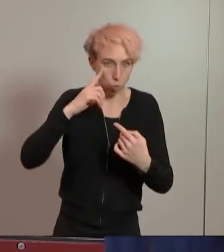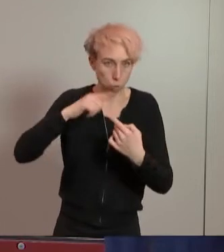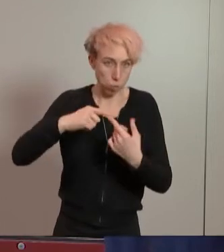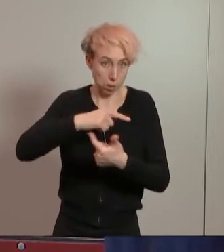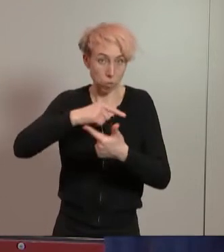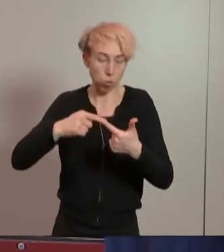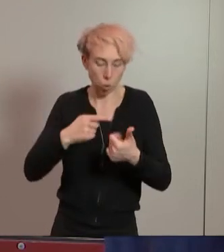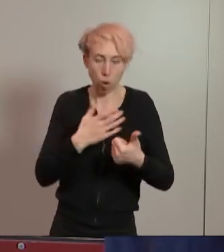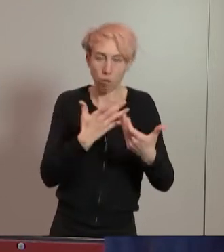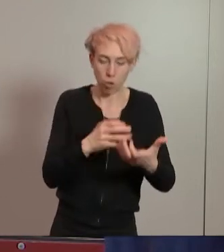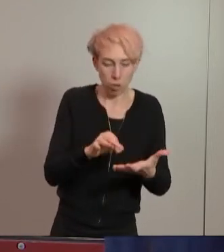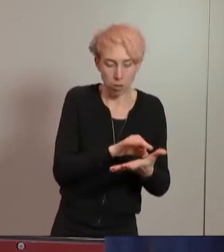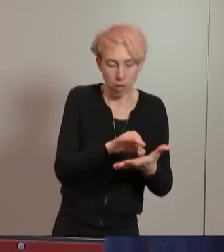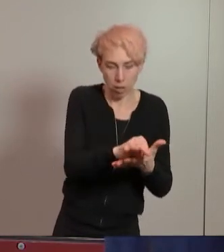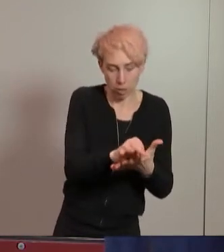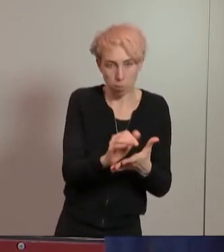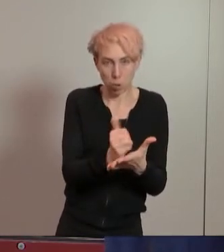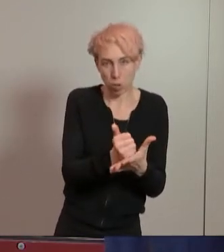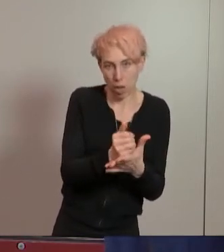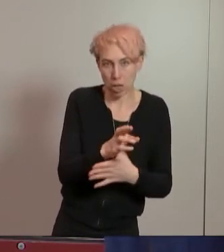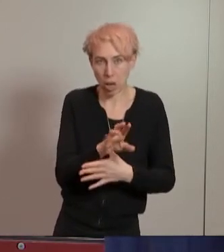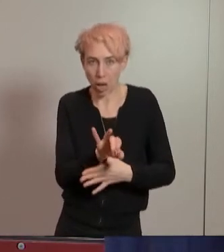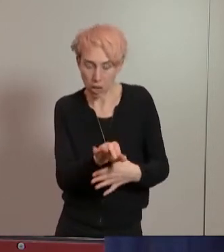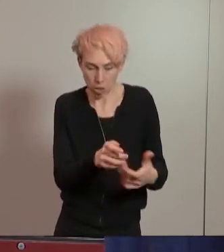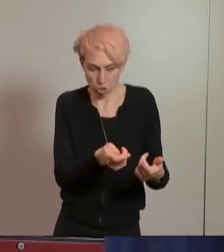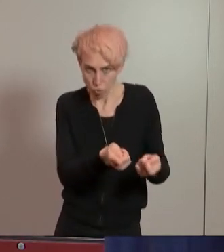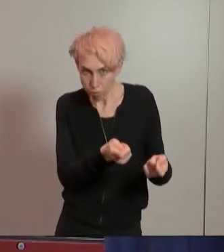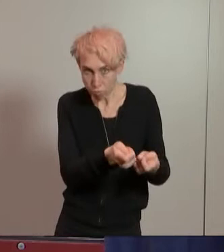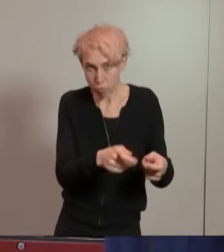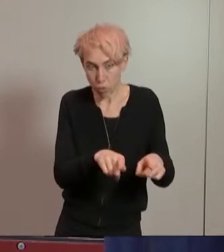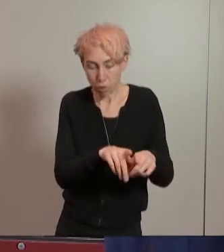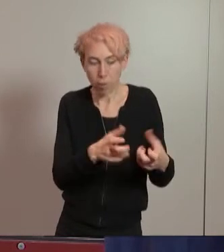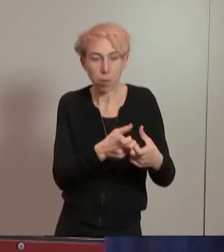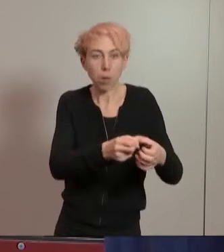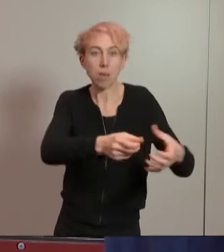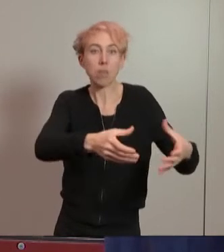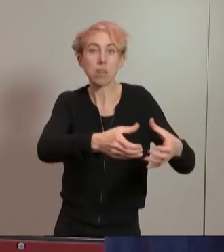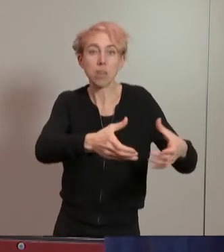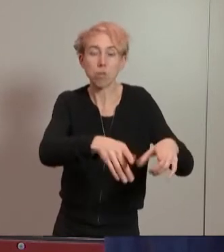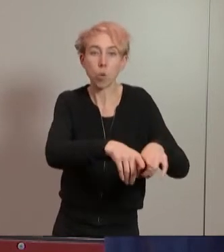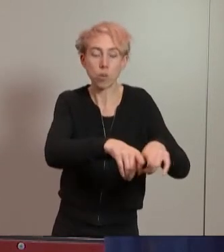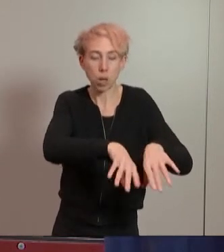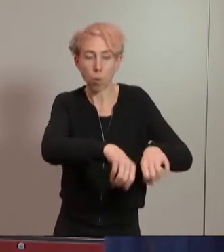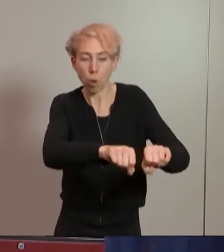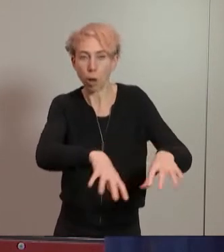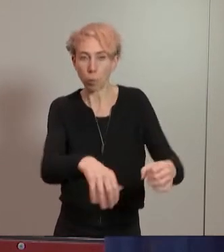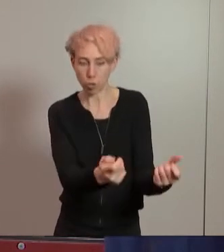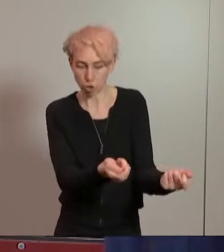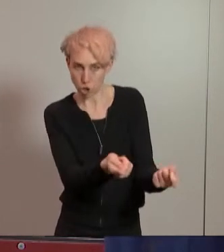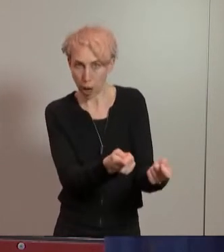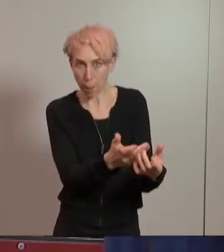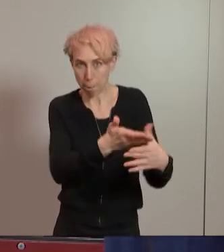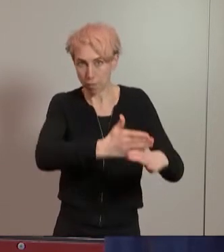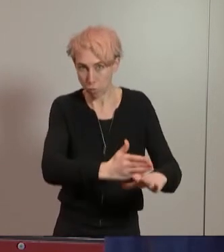stratégie pluriannuelle de pilotage des ressources humaines, notamment en matière de gestion prévisionnelle des effectifs, des emplois et des compétences. Fixer